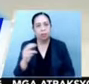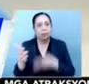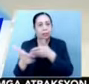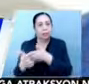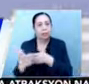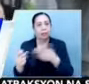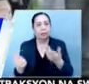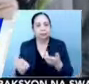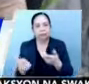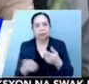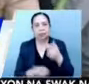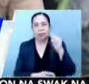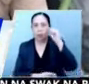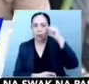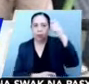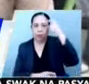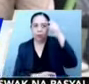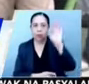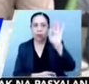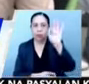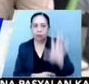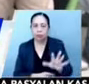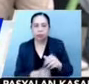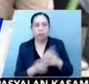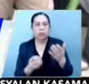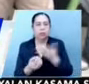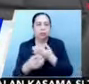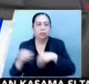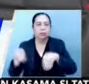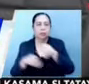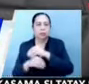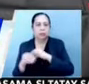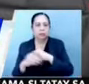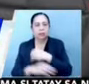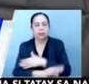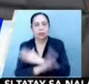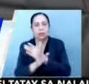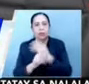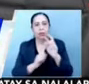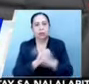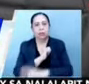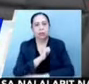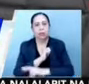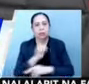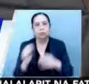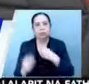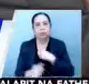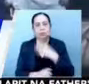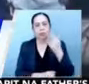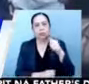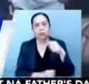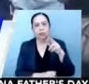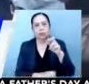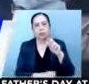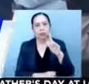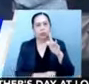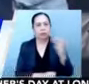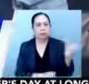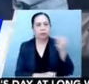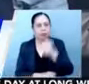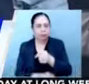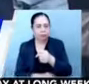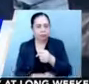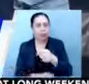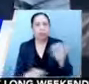limang iba pa. Inalis muna sa pwesto ang Regional Director ng Davao Region Police na nitong April 25 lang itinalaga. Gayun din ang dalawa pang